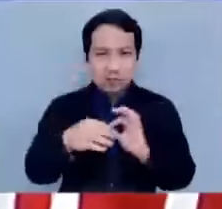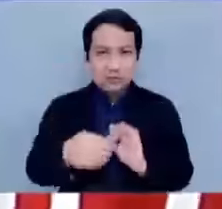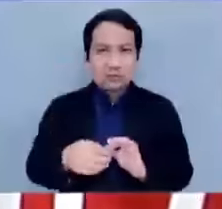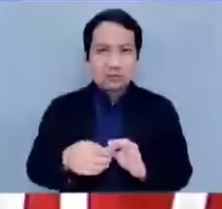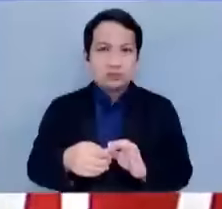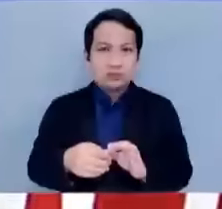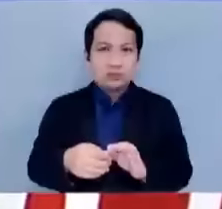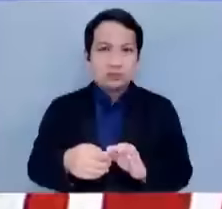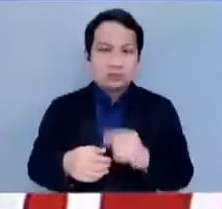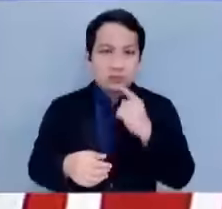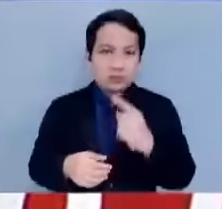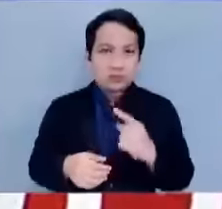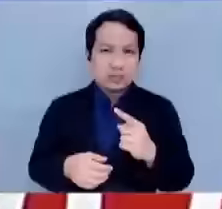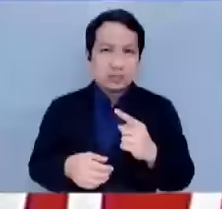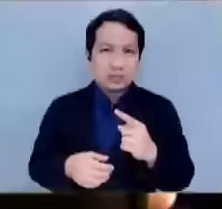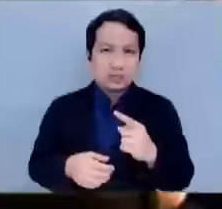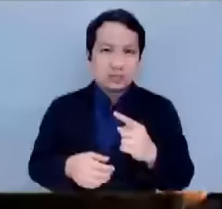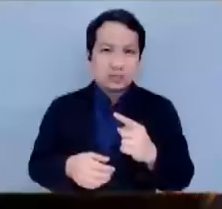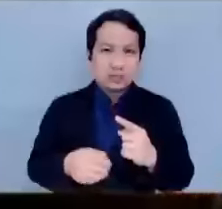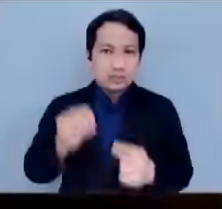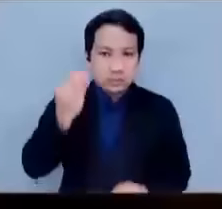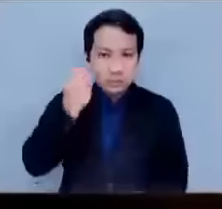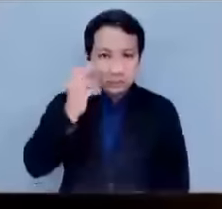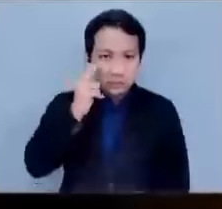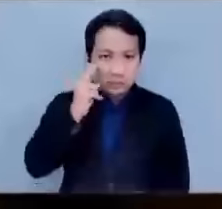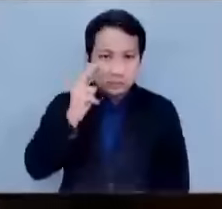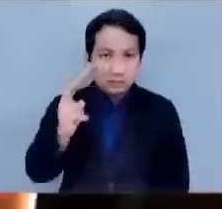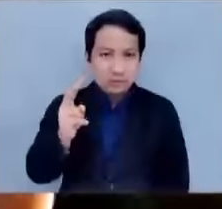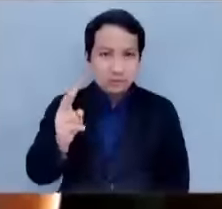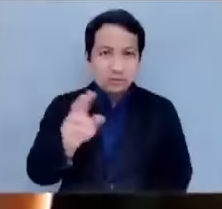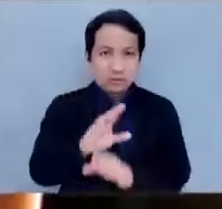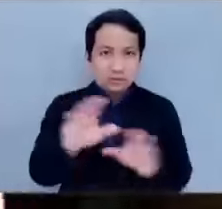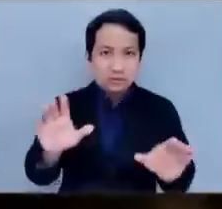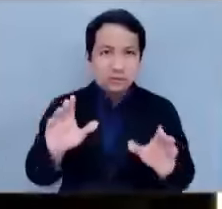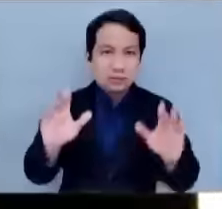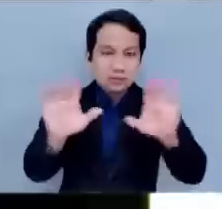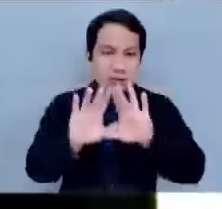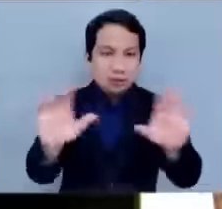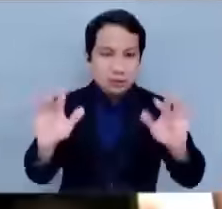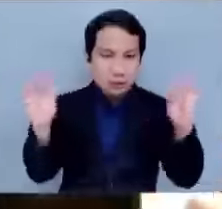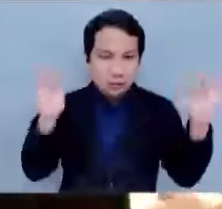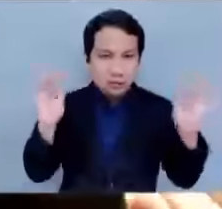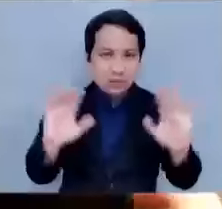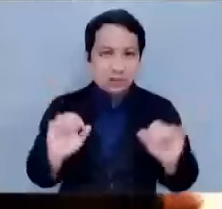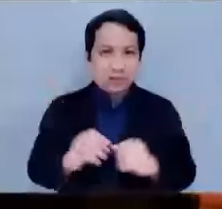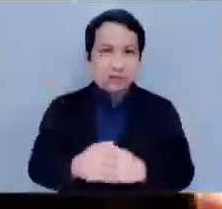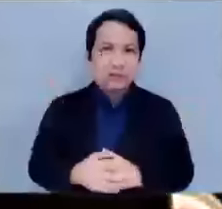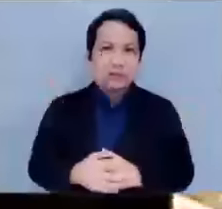si Manibela Chairman Mar Valbuena. Walang maingay, teka lang!